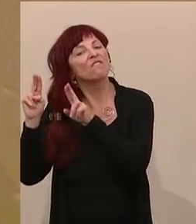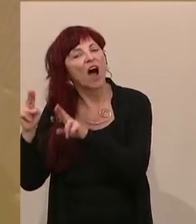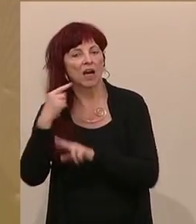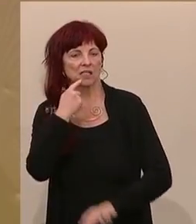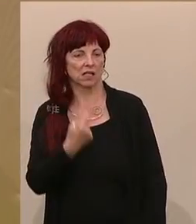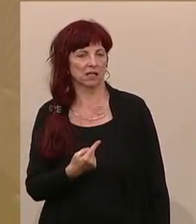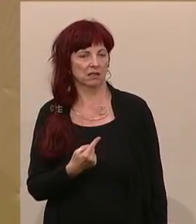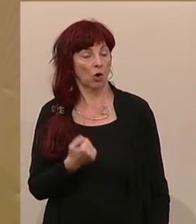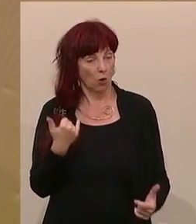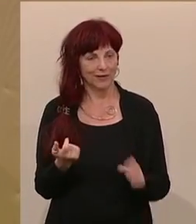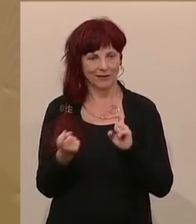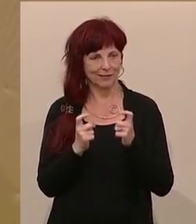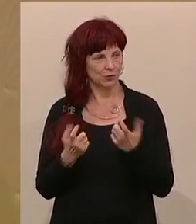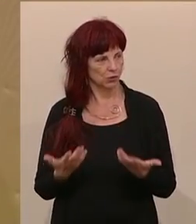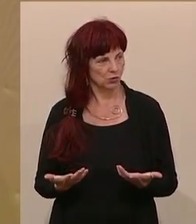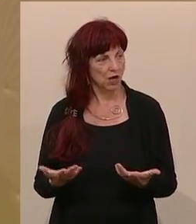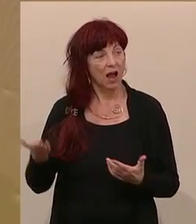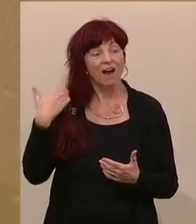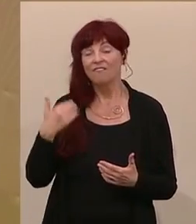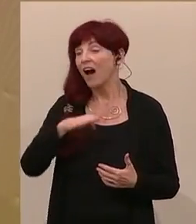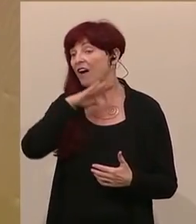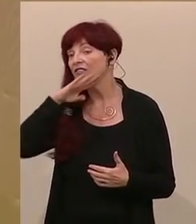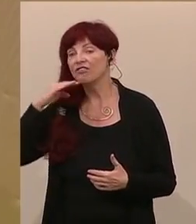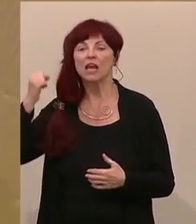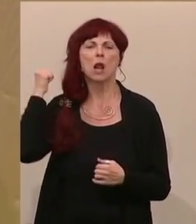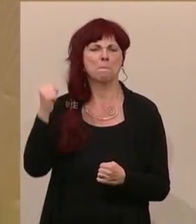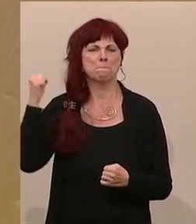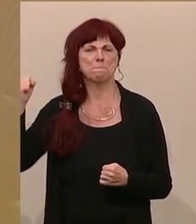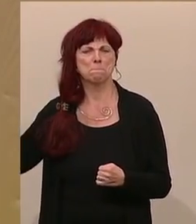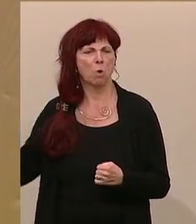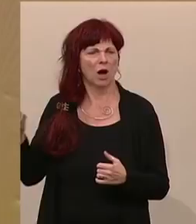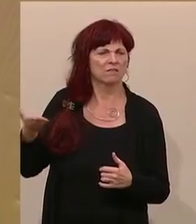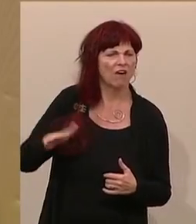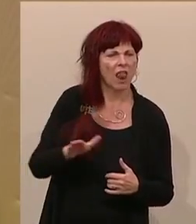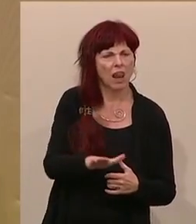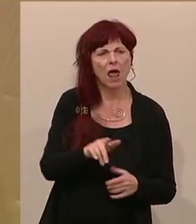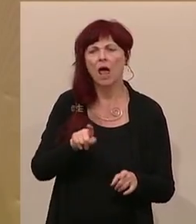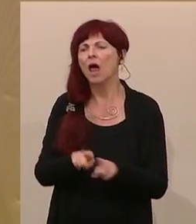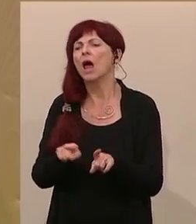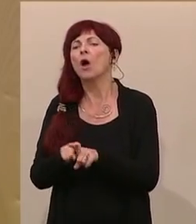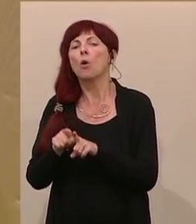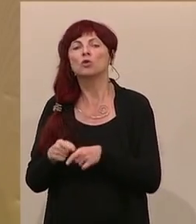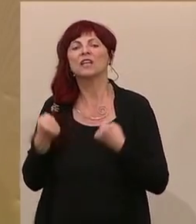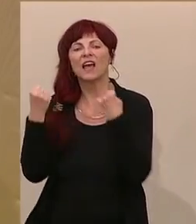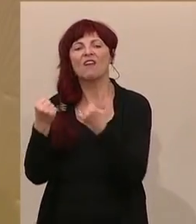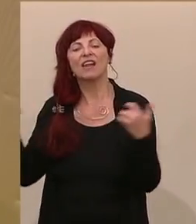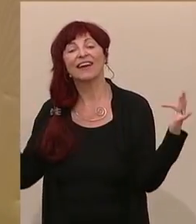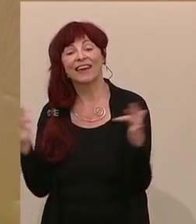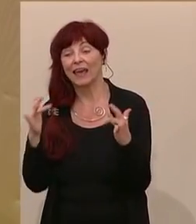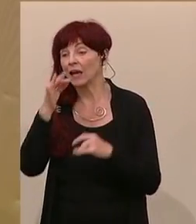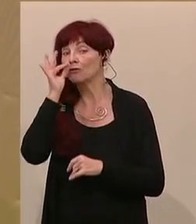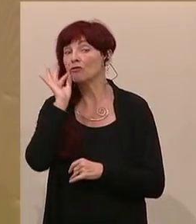die Anhäufung von Mordfällen und Gewaltexzessen gegenüber vor allem Frauen in Österreich, nicht